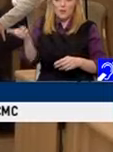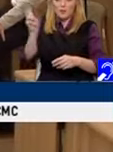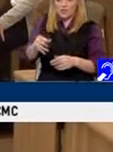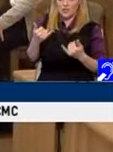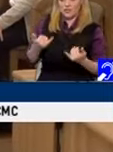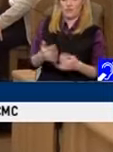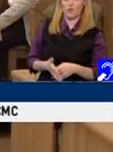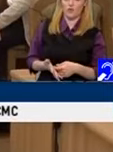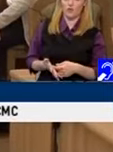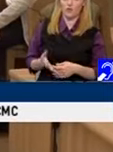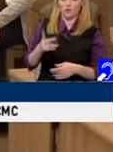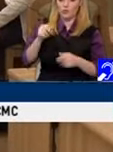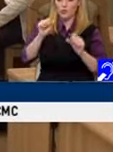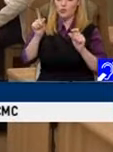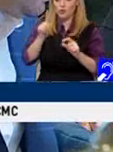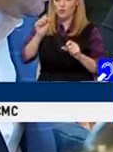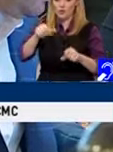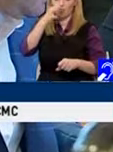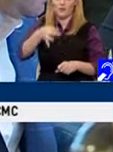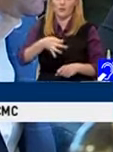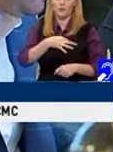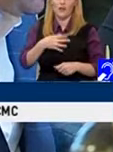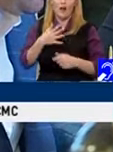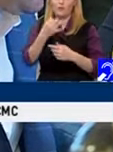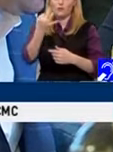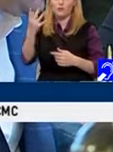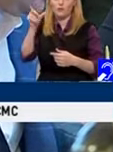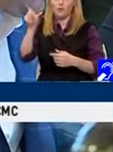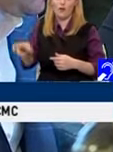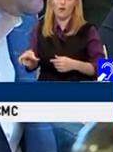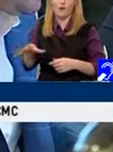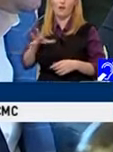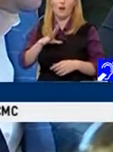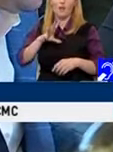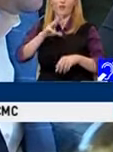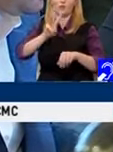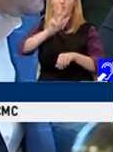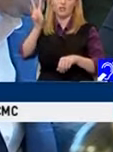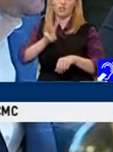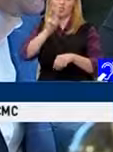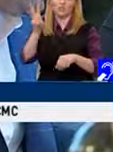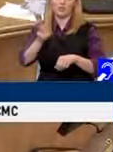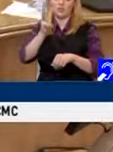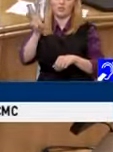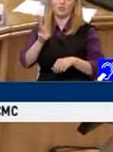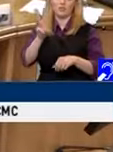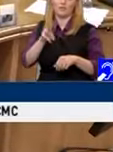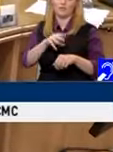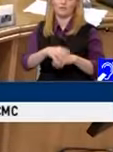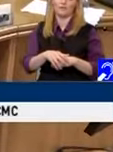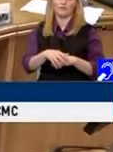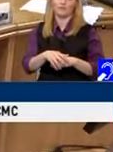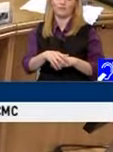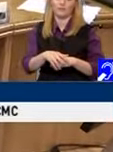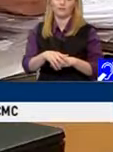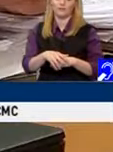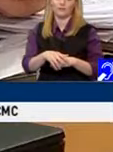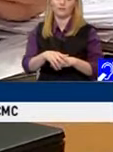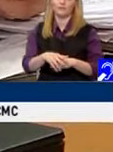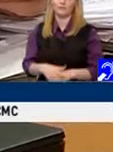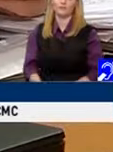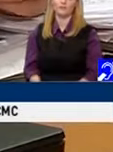dacă în sală aleșii locali puteau fi numarați pe degete, a fost încurcat de 3 ori numele consilierului Chirtoca. Domn Chirtoca, vreți să spuneți ceva? Vă